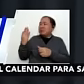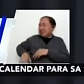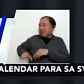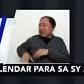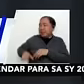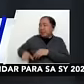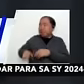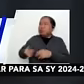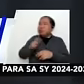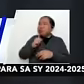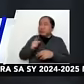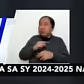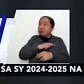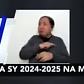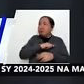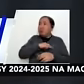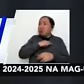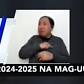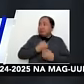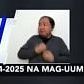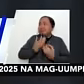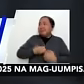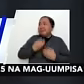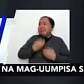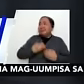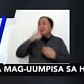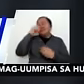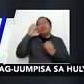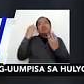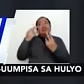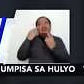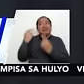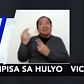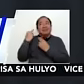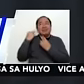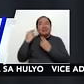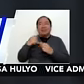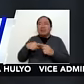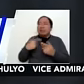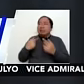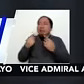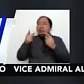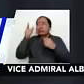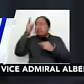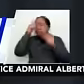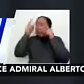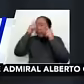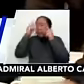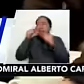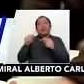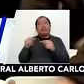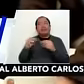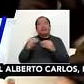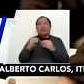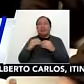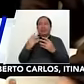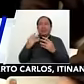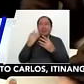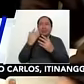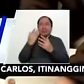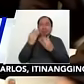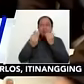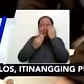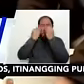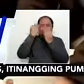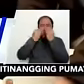ala-ala so lalo lang lumalalim yung misteryo tungkol sa pagkatao ni Mayor Alice guo bagamat